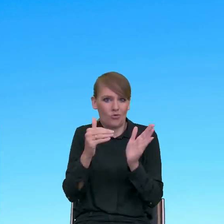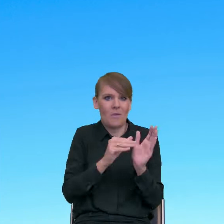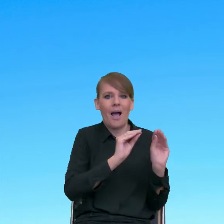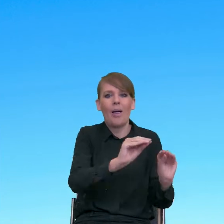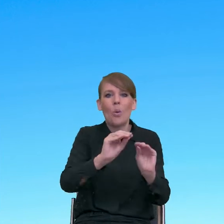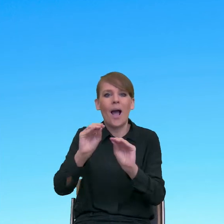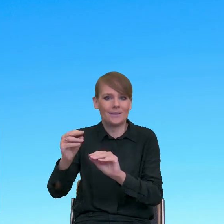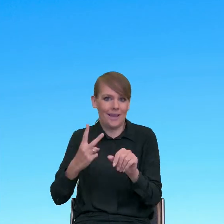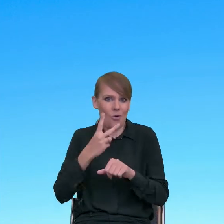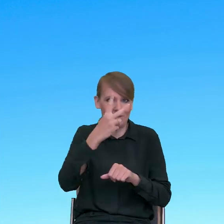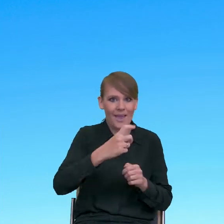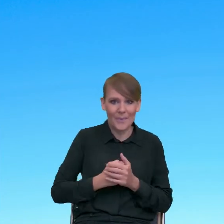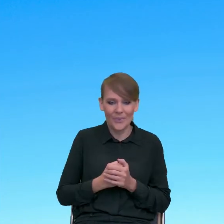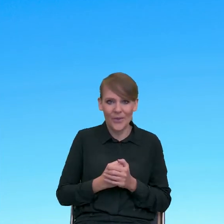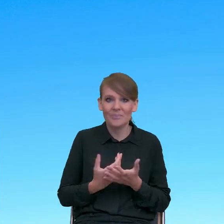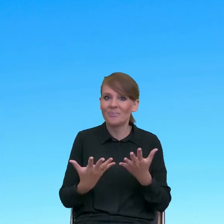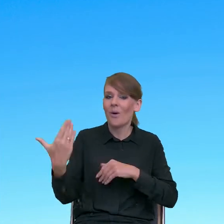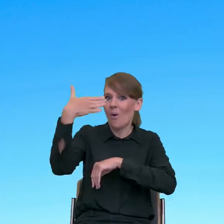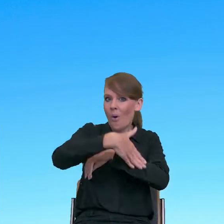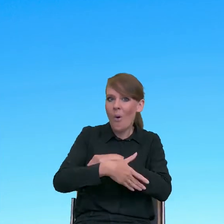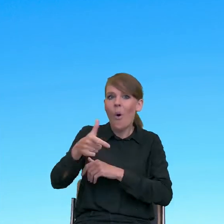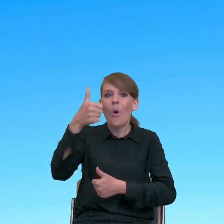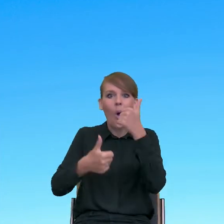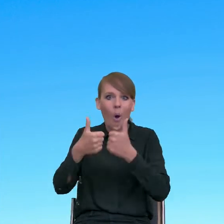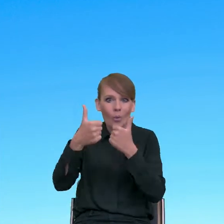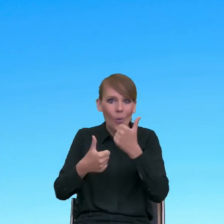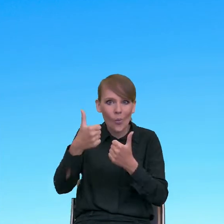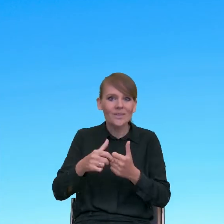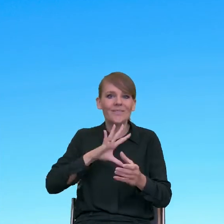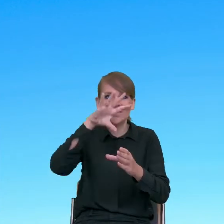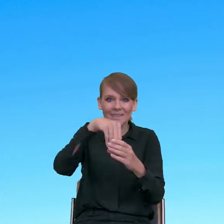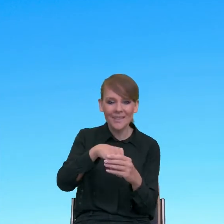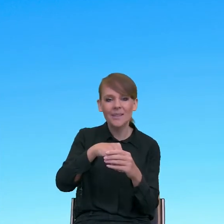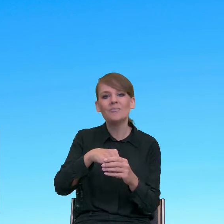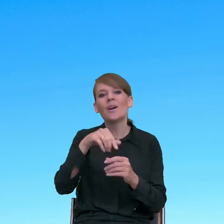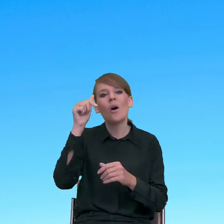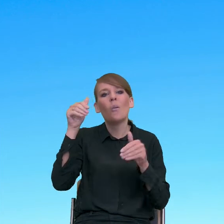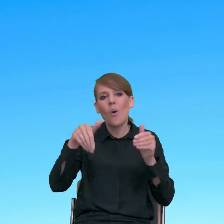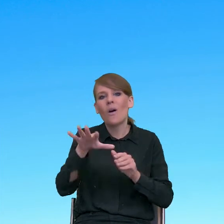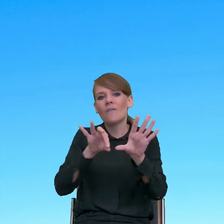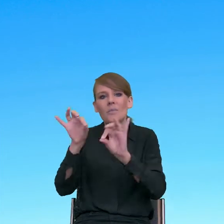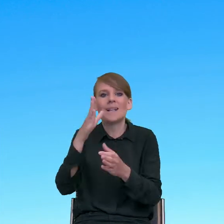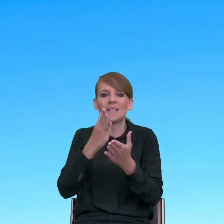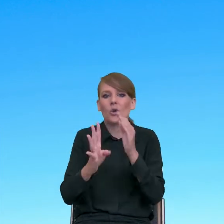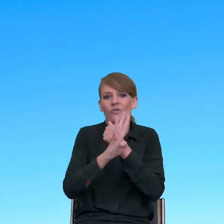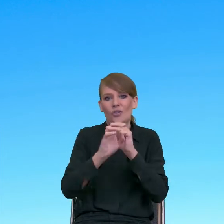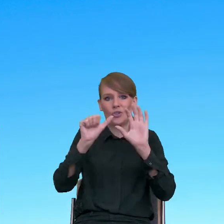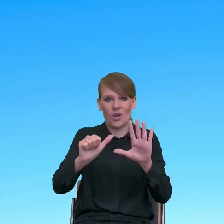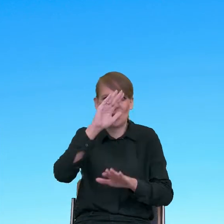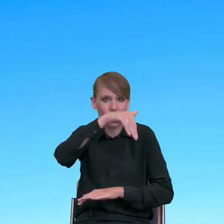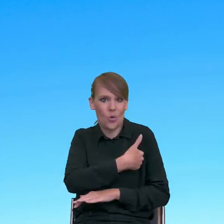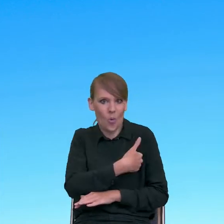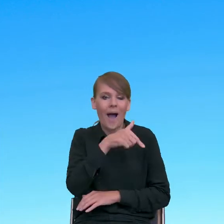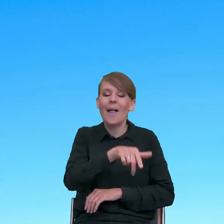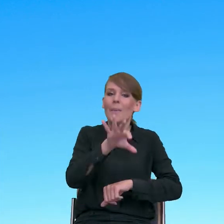dostępności. Ostatecznie w naszym konkursie mogliśmy zakwalifikować tylko 96 szkół, a na potrzeby naszego